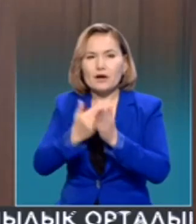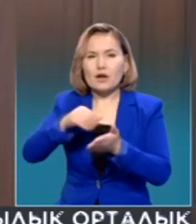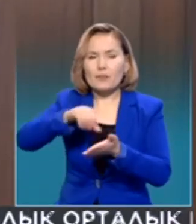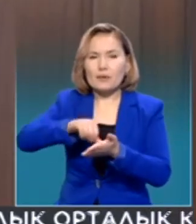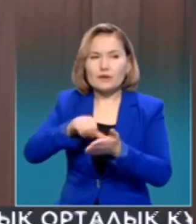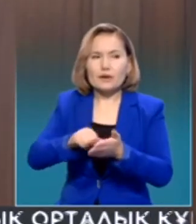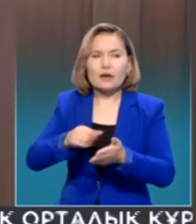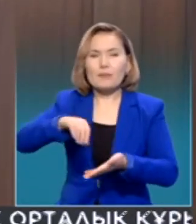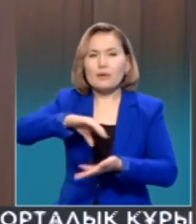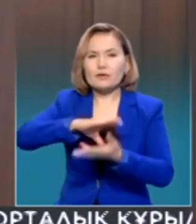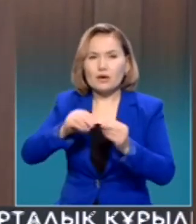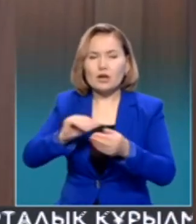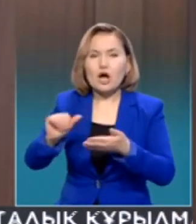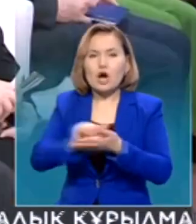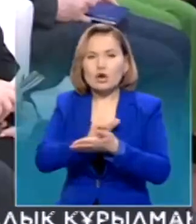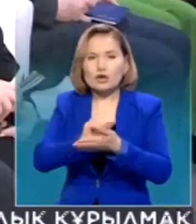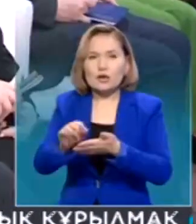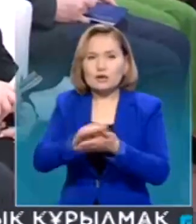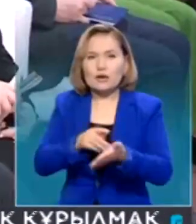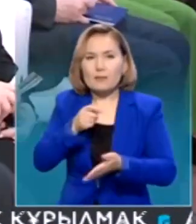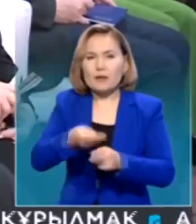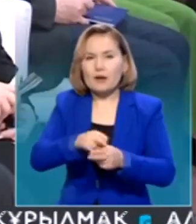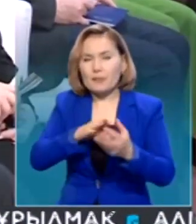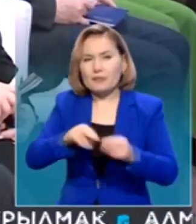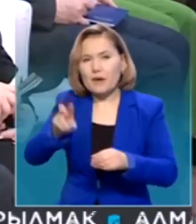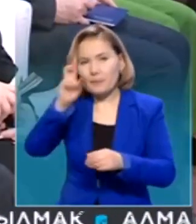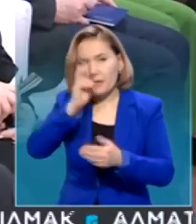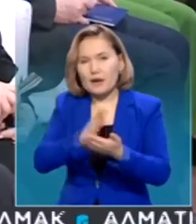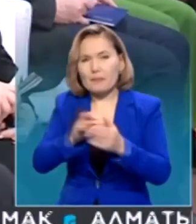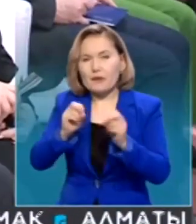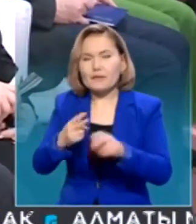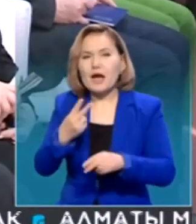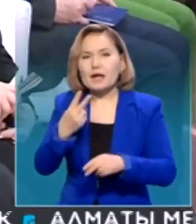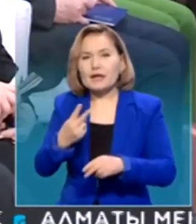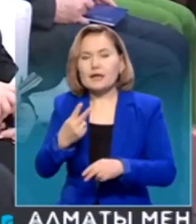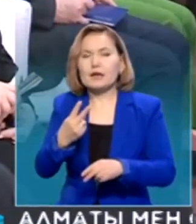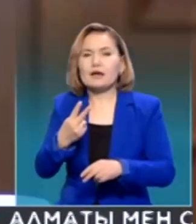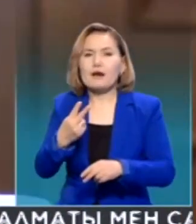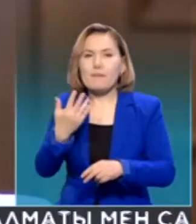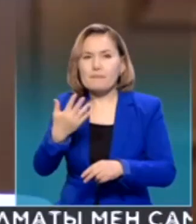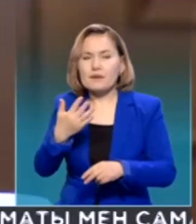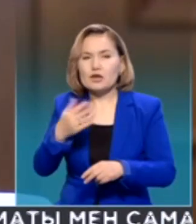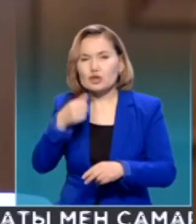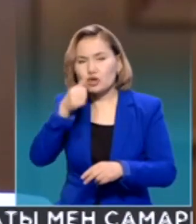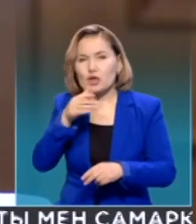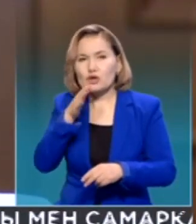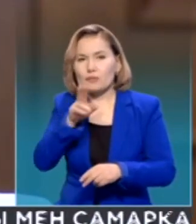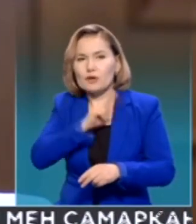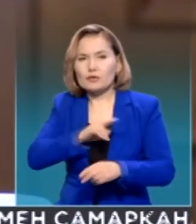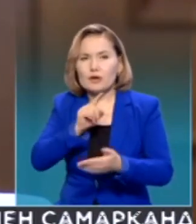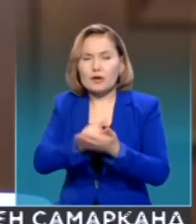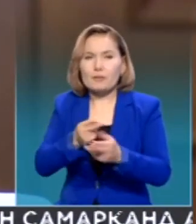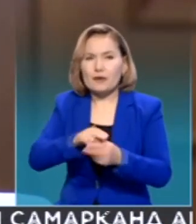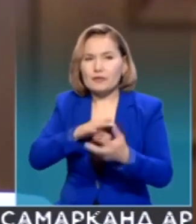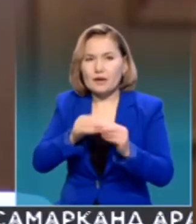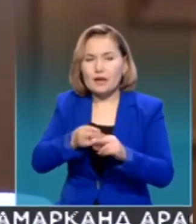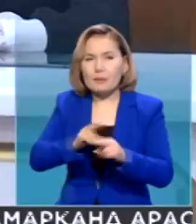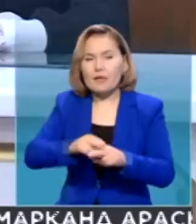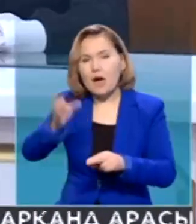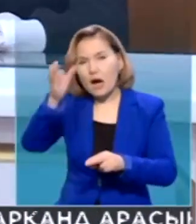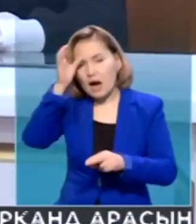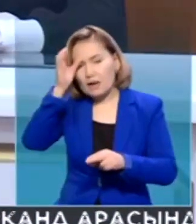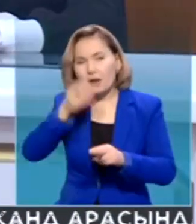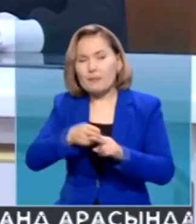бойынша үміткерлерден құжат қабылдау басталды. Бірақ мемлекеттік қызметте 2 және 5 жыл жұмыс тәжірибесі болуы шарт. Ал академия түлектеріне